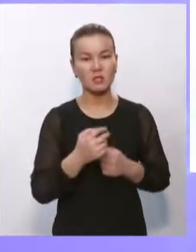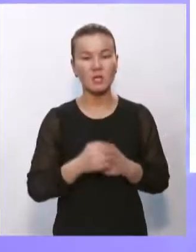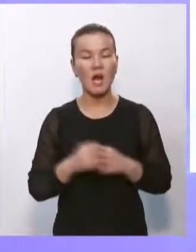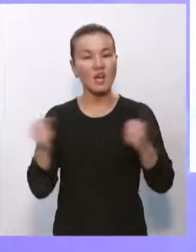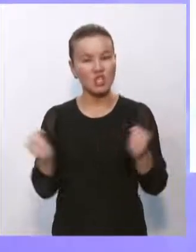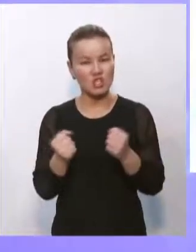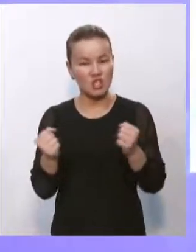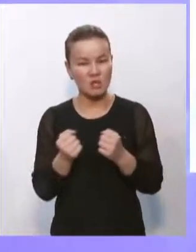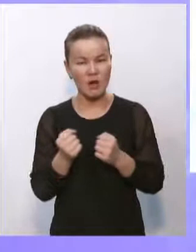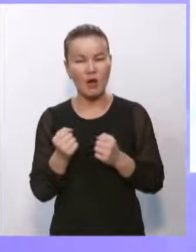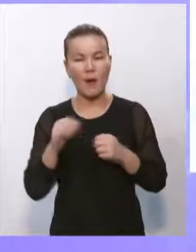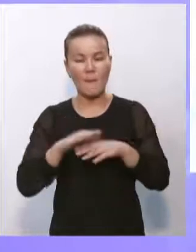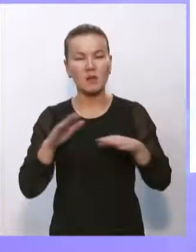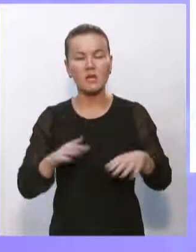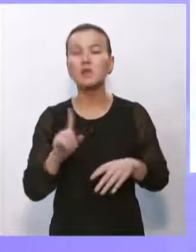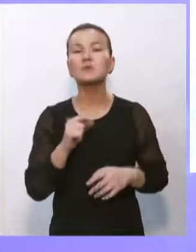Кышында балдар эмне кылышат?